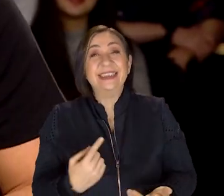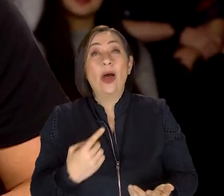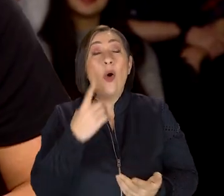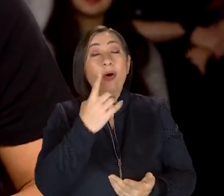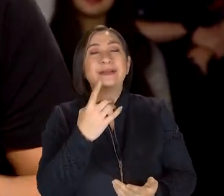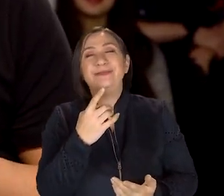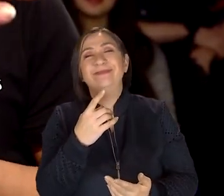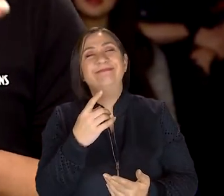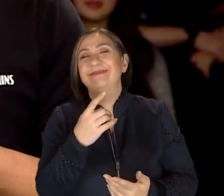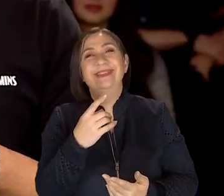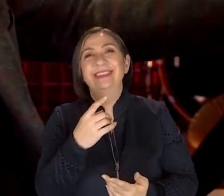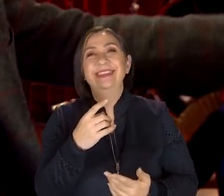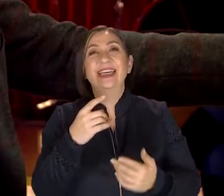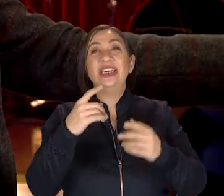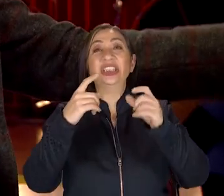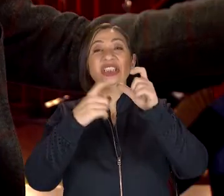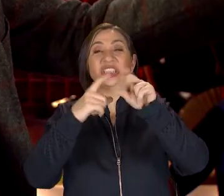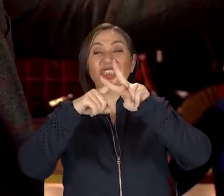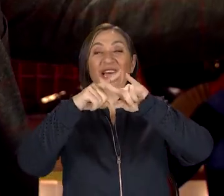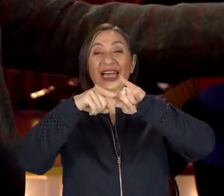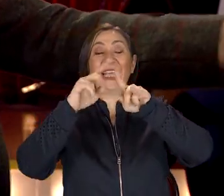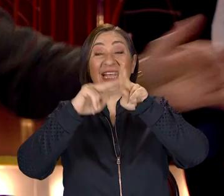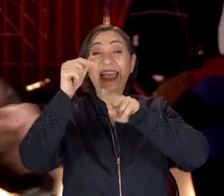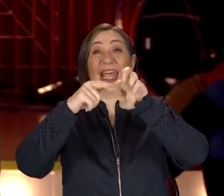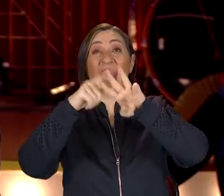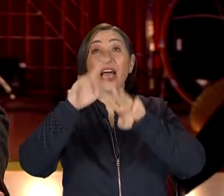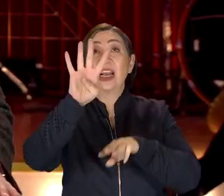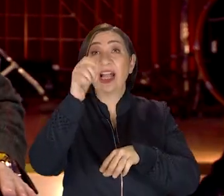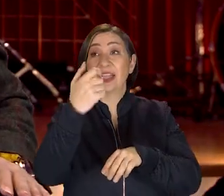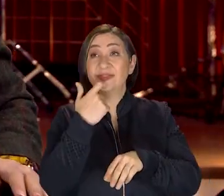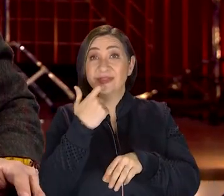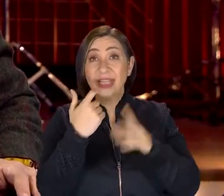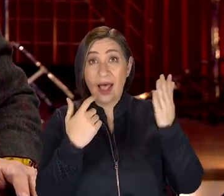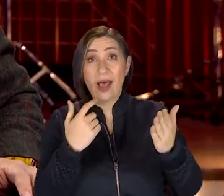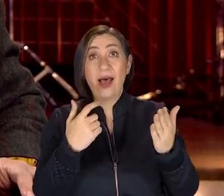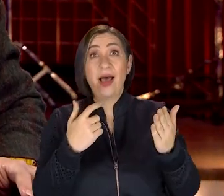ona bakarsan... Ya Super Bowl'a Shakira, 46 yaşındaki Shakira ile